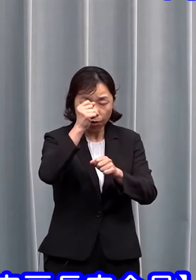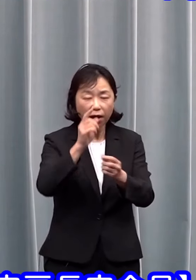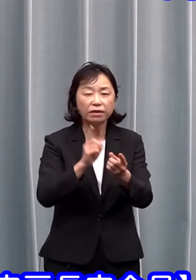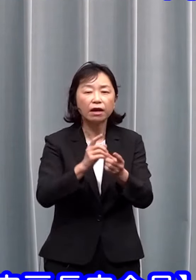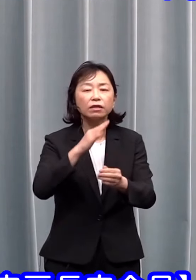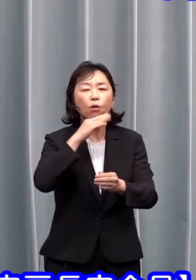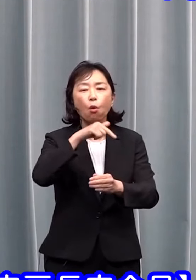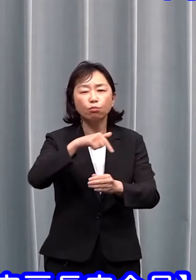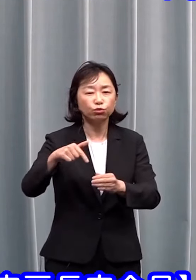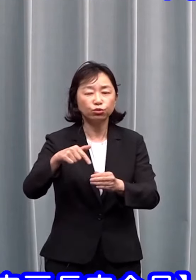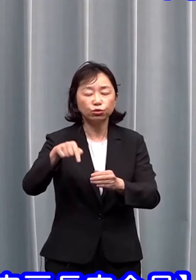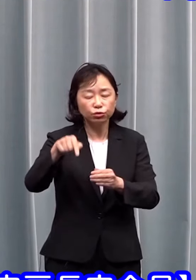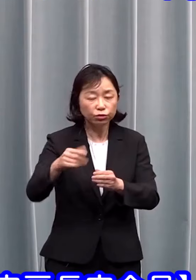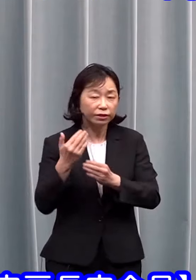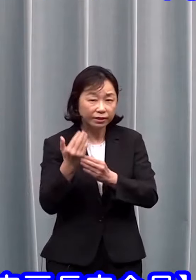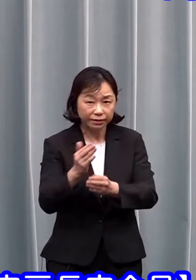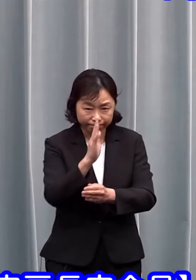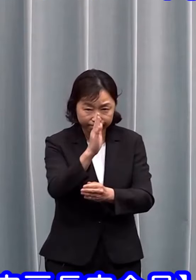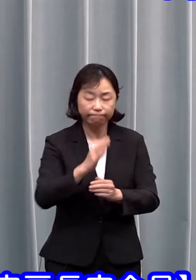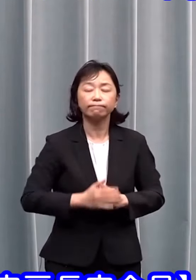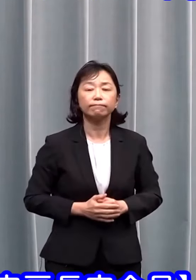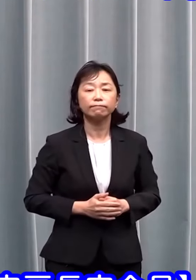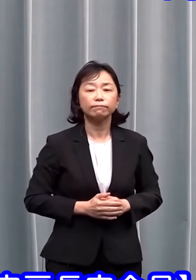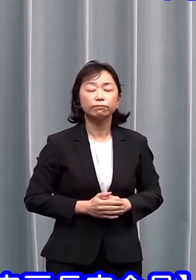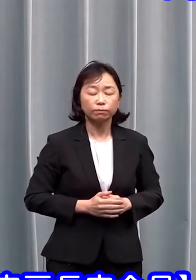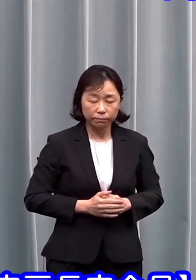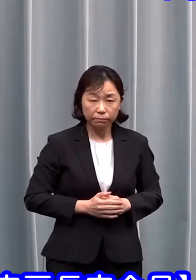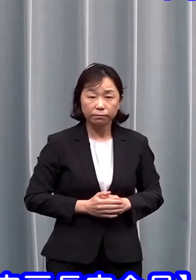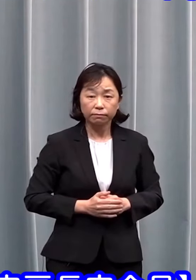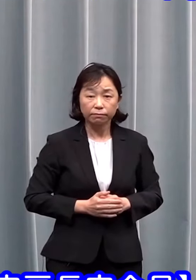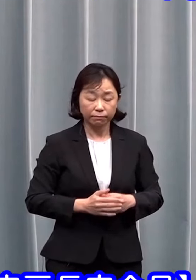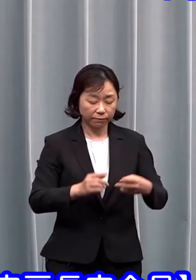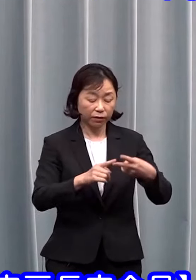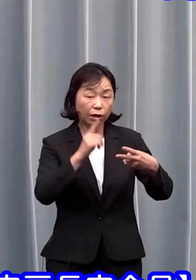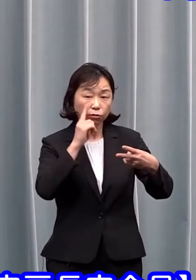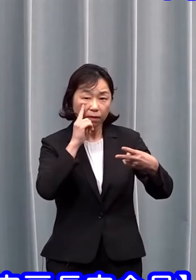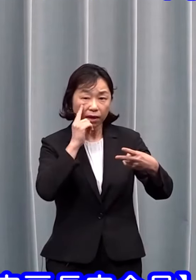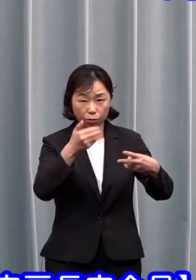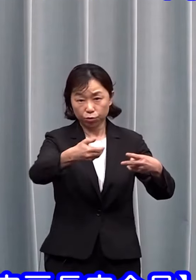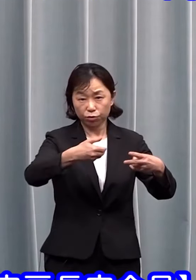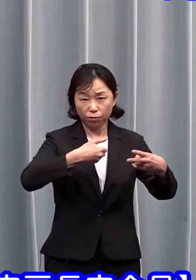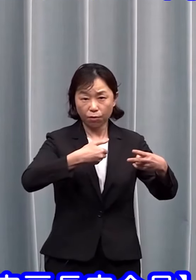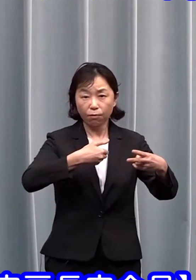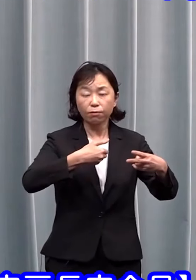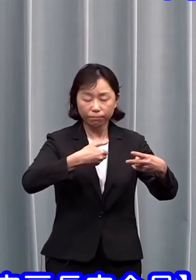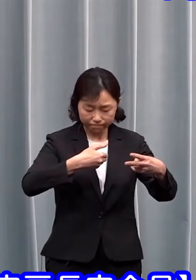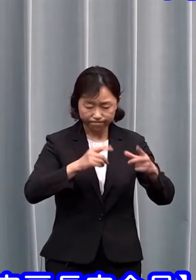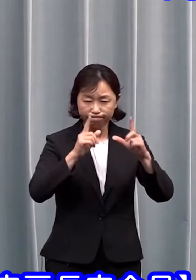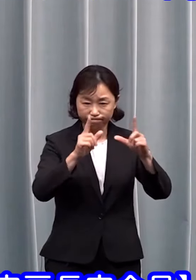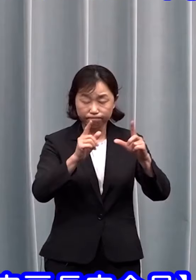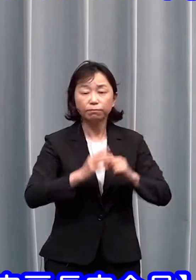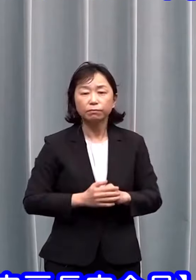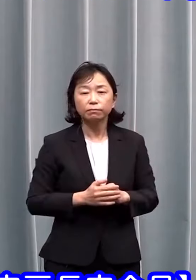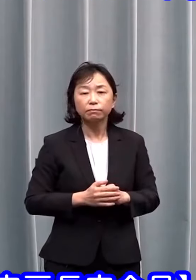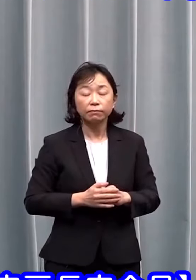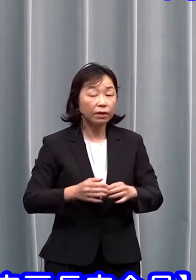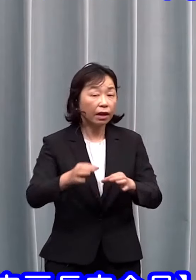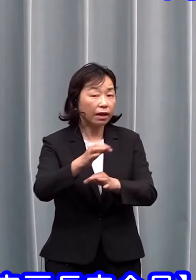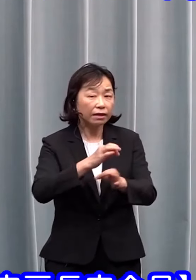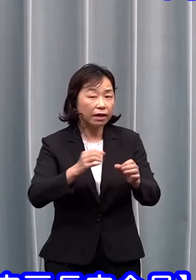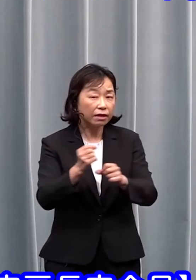というふうに思います。また講談 のスポーツ賭博に関するお尋ねにつきましては経済産